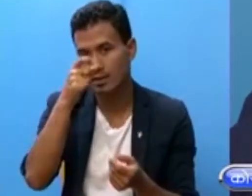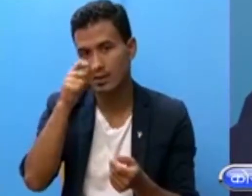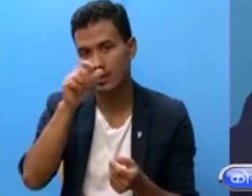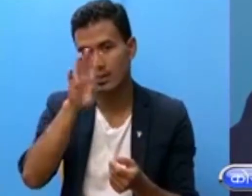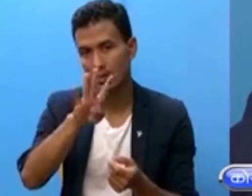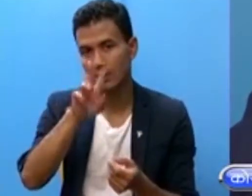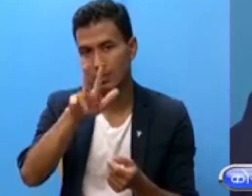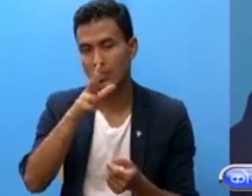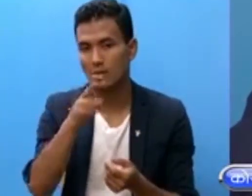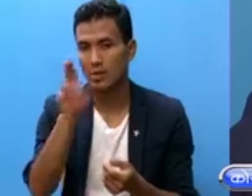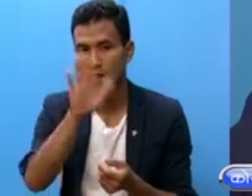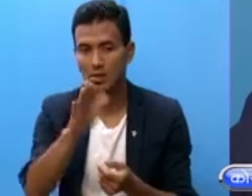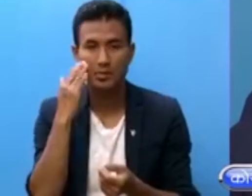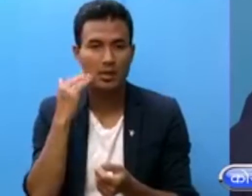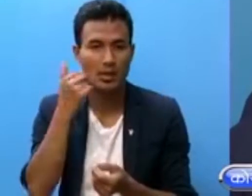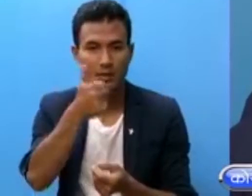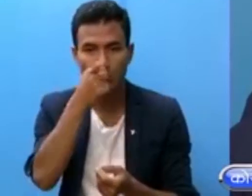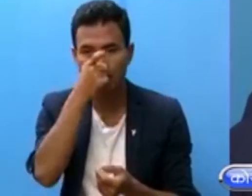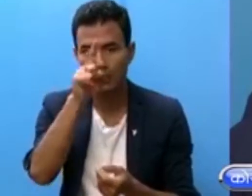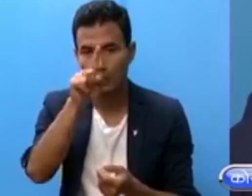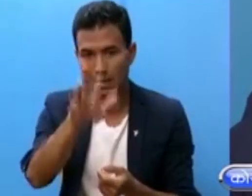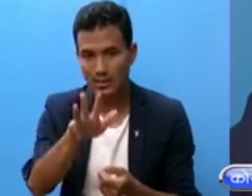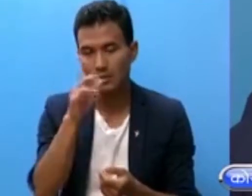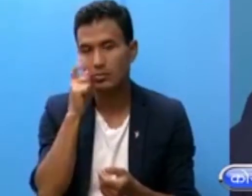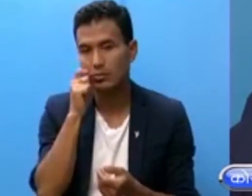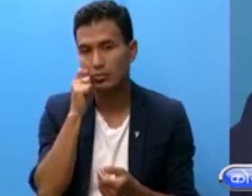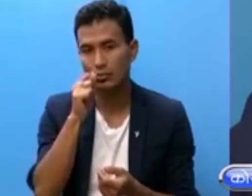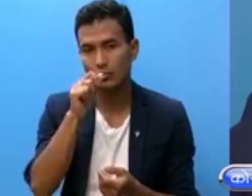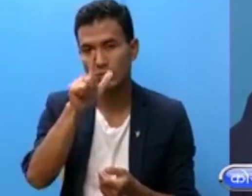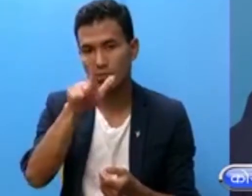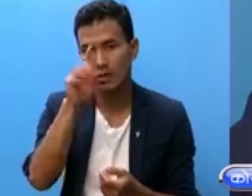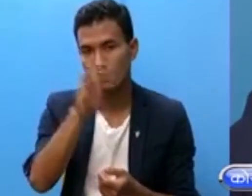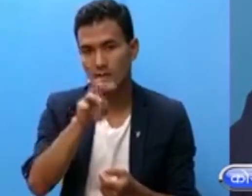7848 छ, त्यसमध्ये महिला 619 जना र पुरुष चाहिँ